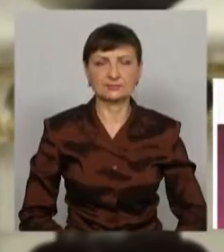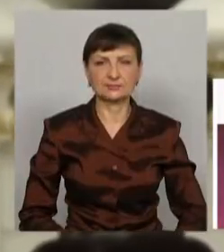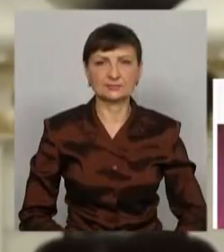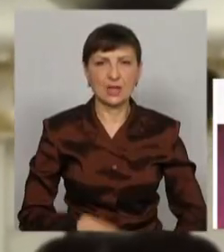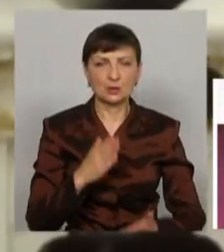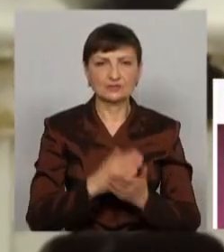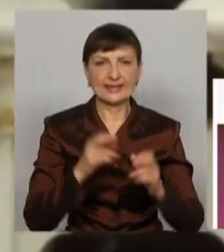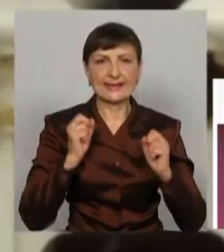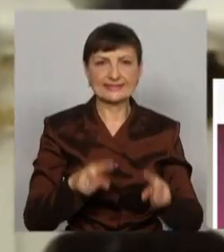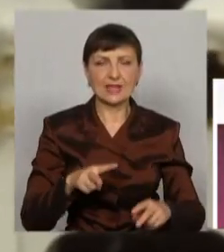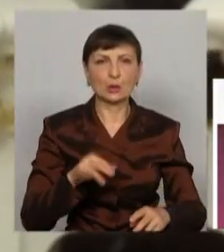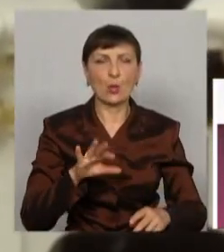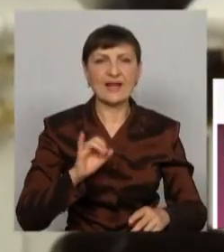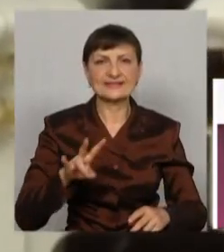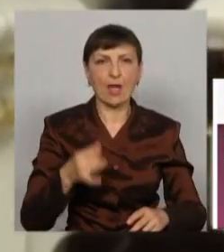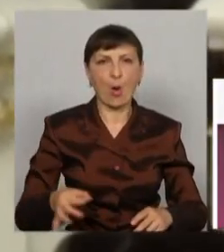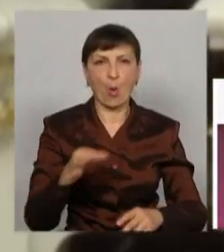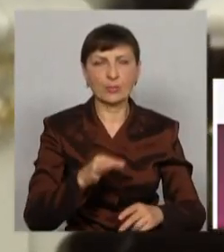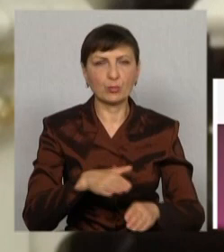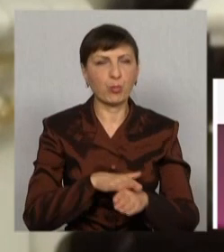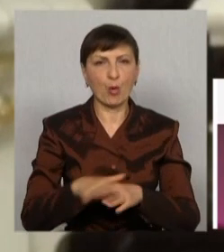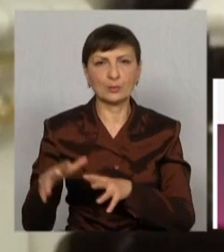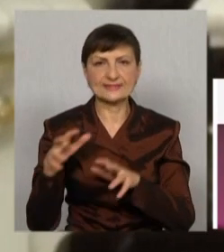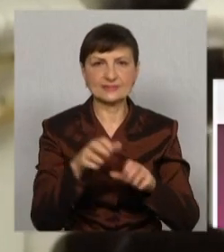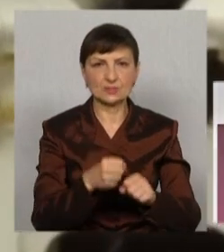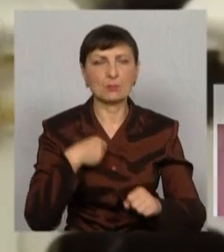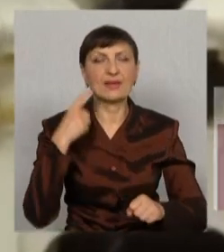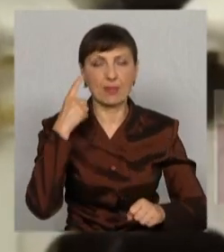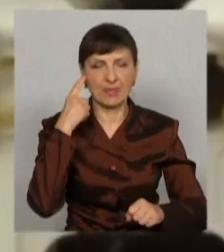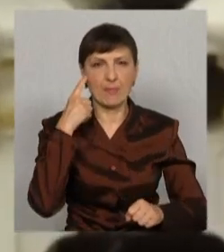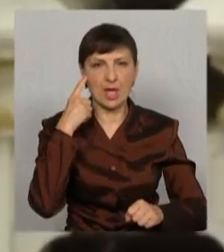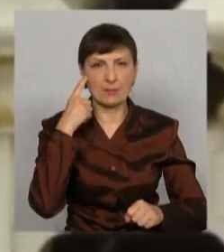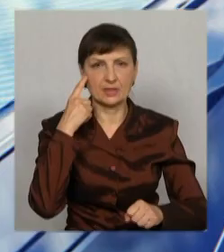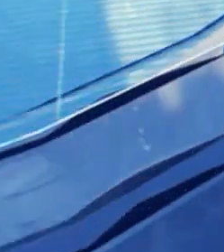Существует риск, что Луганская область будет полностью оккупирована, и мы это понимаем.